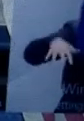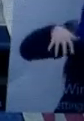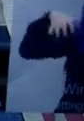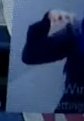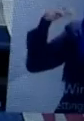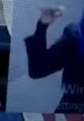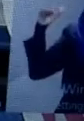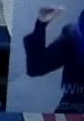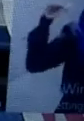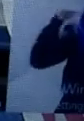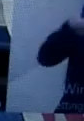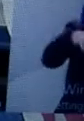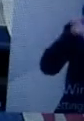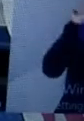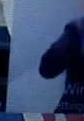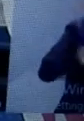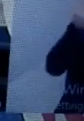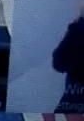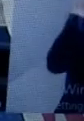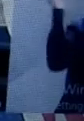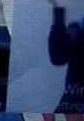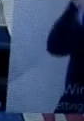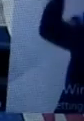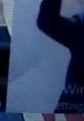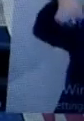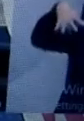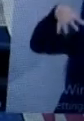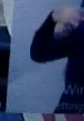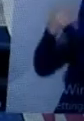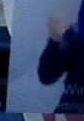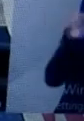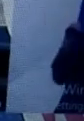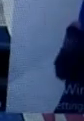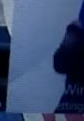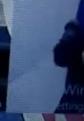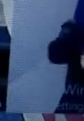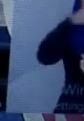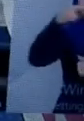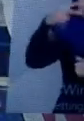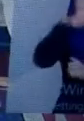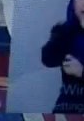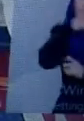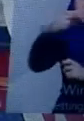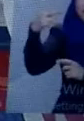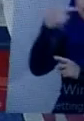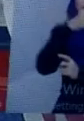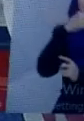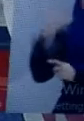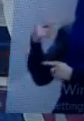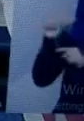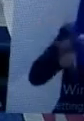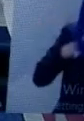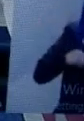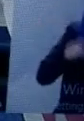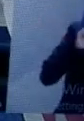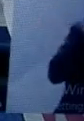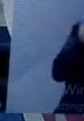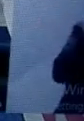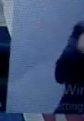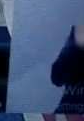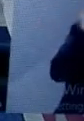ramai seperti di stadium, sukan renang dan kolam renang awam dan sukan